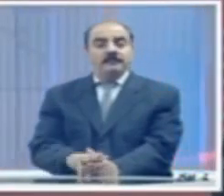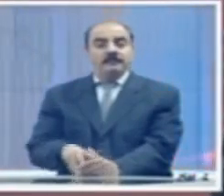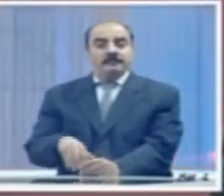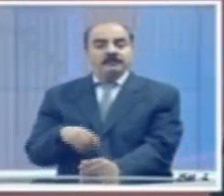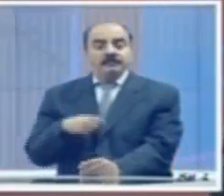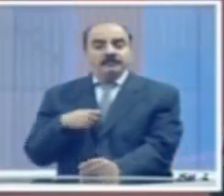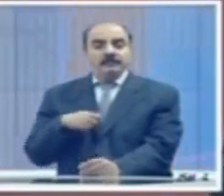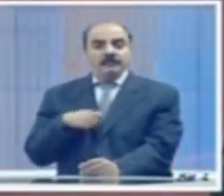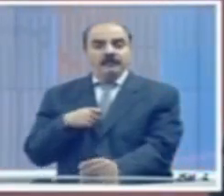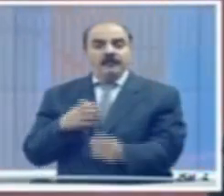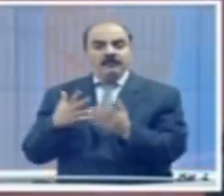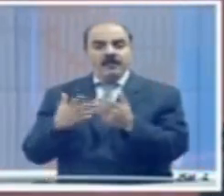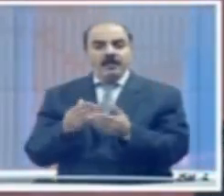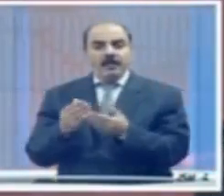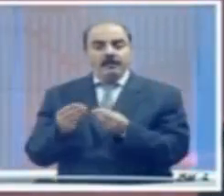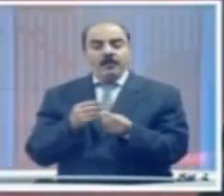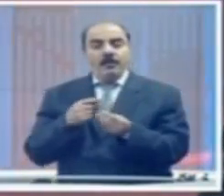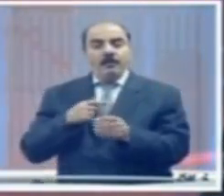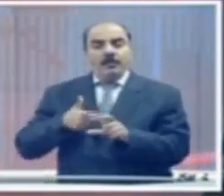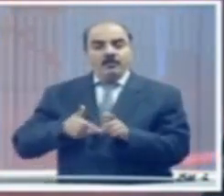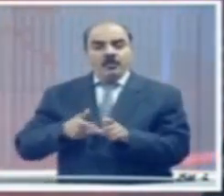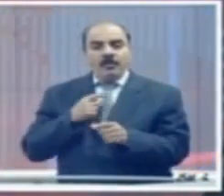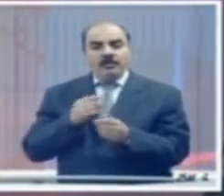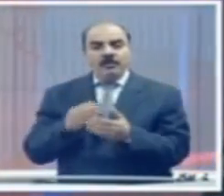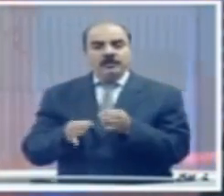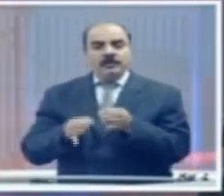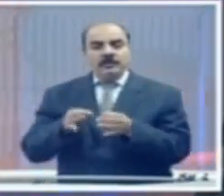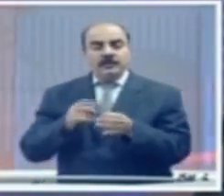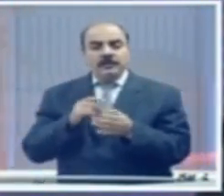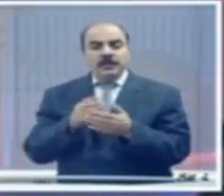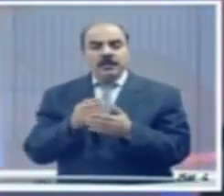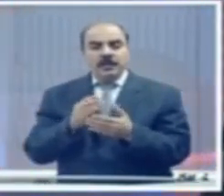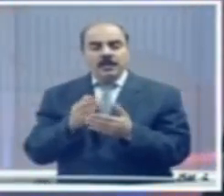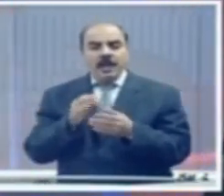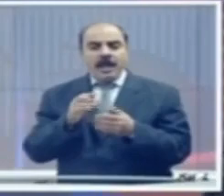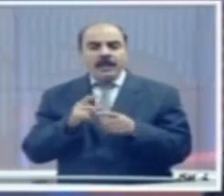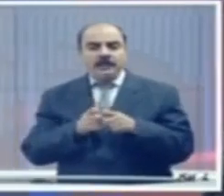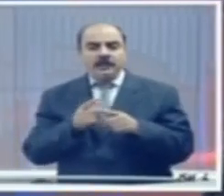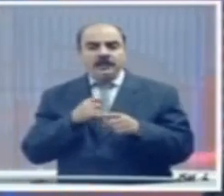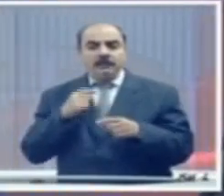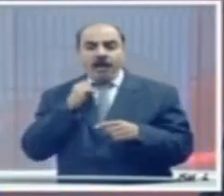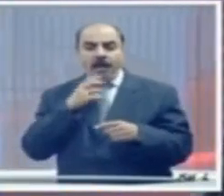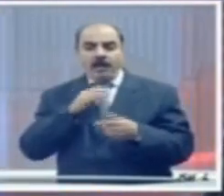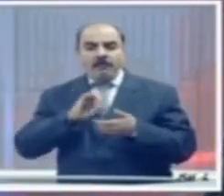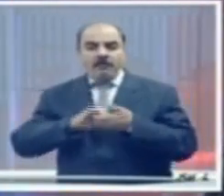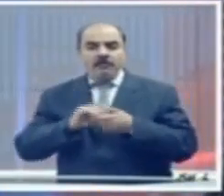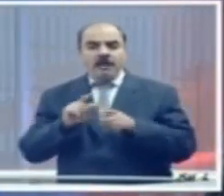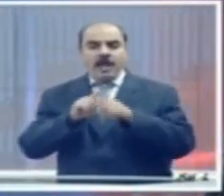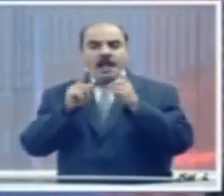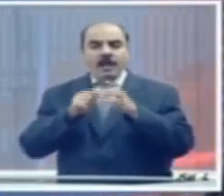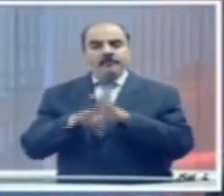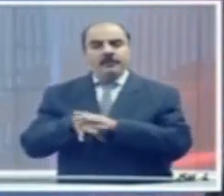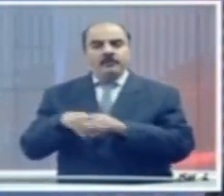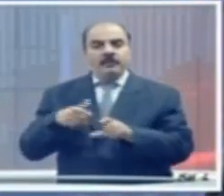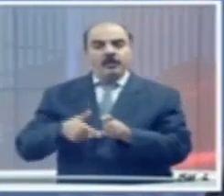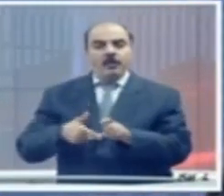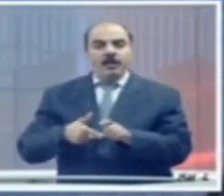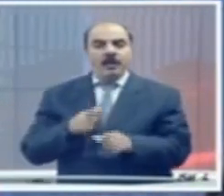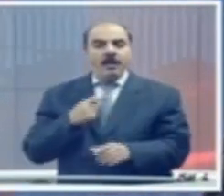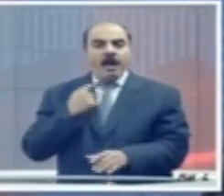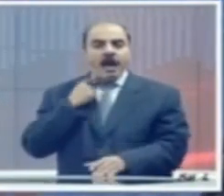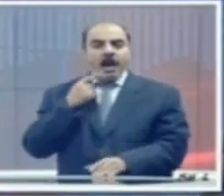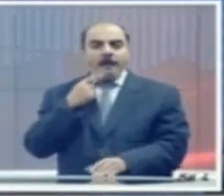إلى أنبائنا الاقتصادية، حيث شهد وزير البترول والثروة المعدنية طارق الملا وأمين عام منظمة منتجي البترول